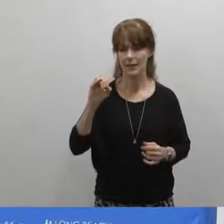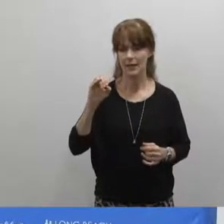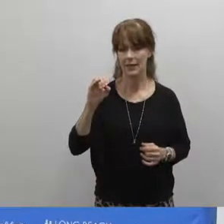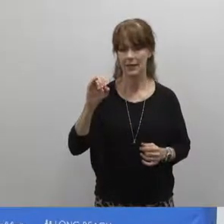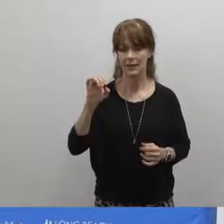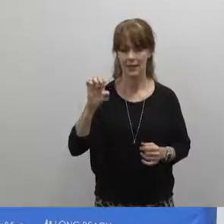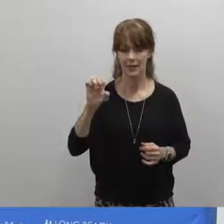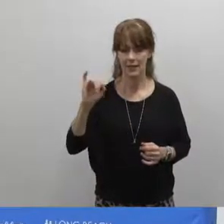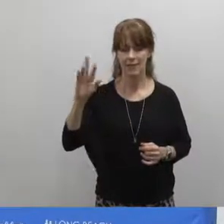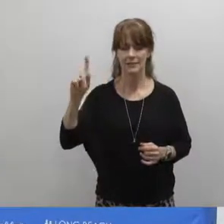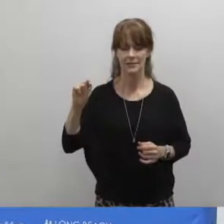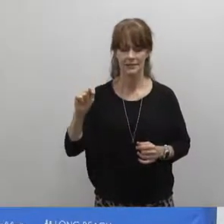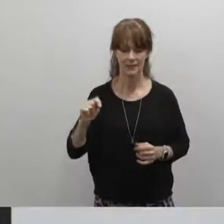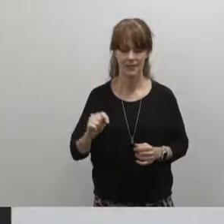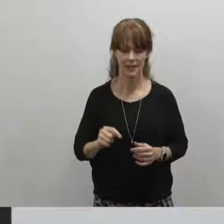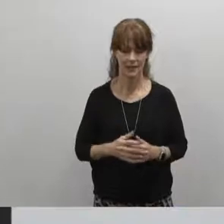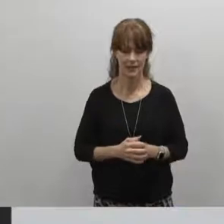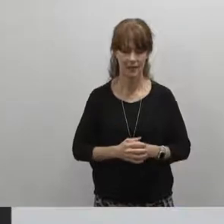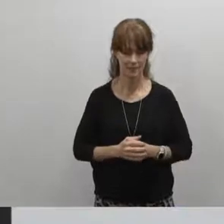Ruthie Haste.